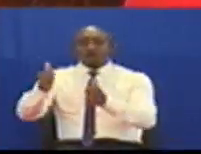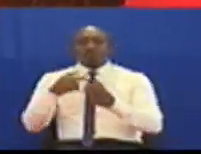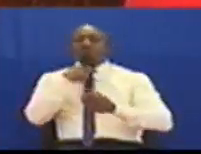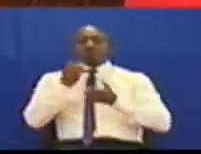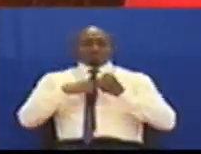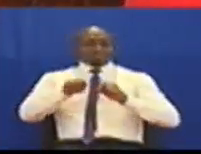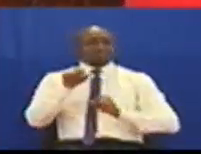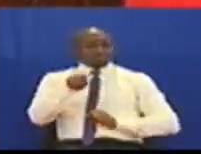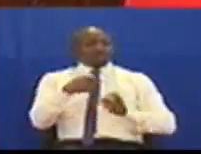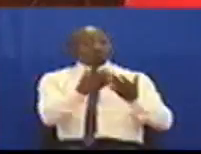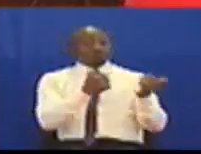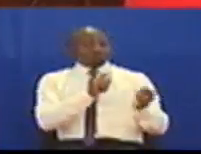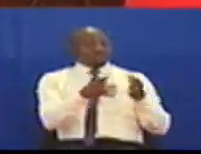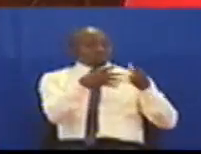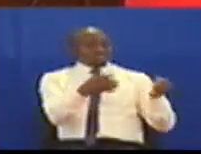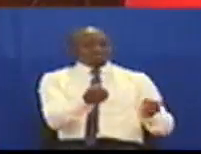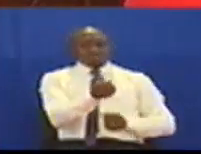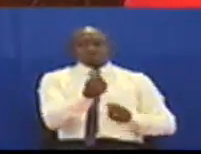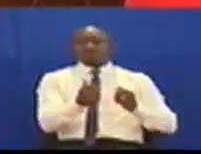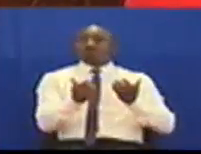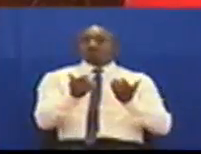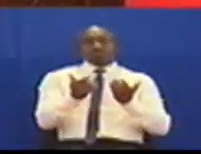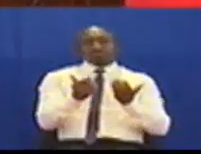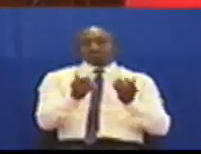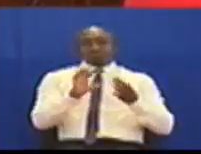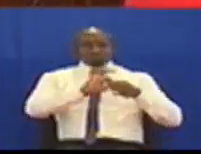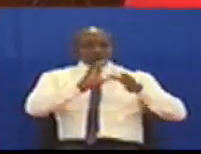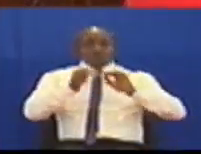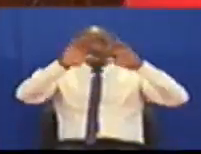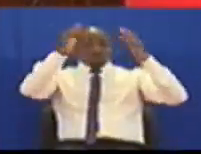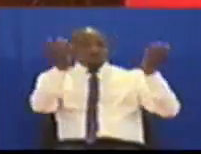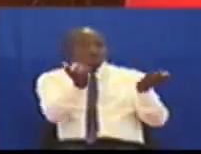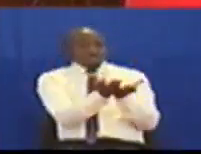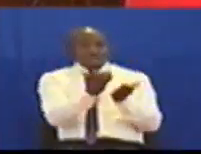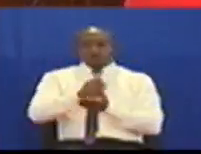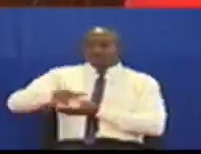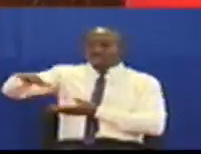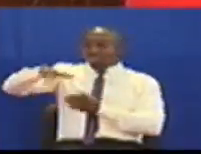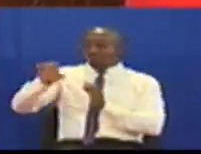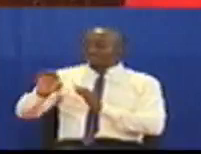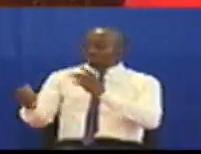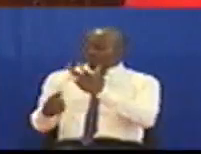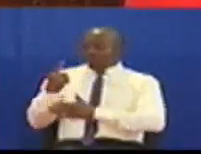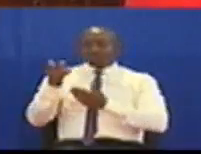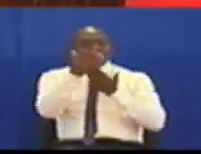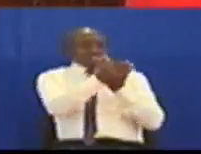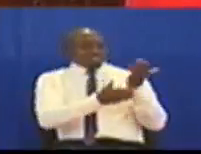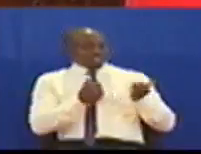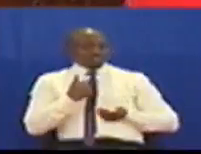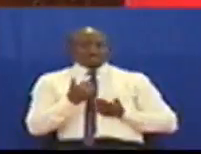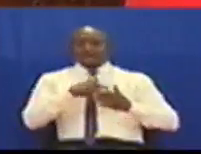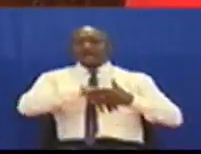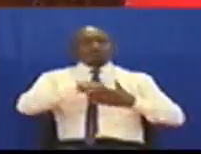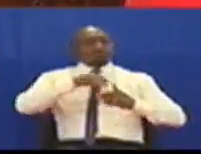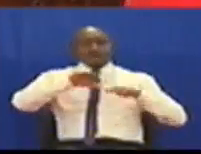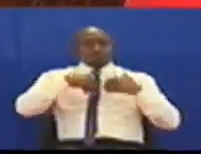sababu kuna effect tu ambayo ya dunia imetokea au ya region imetokea ambayo nchi tunakuwa hatuna control